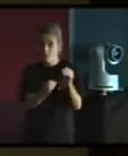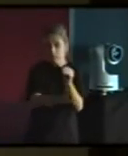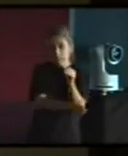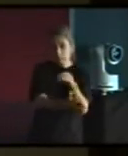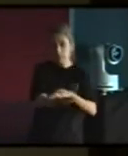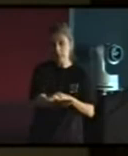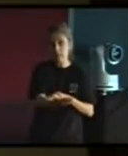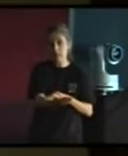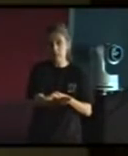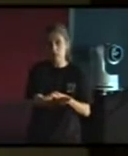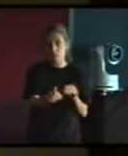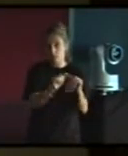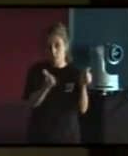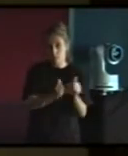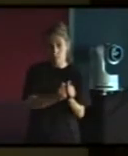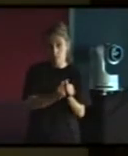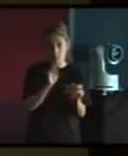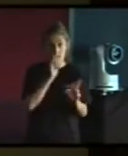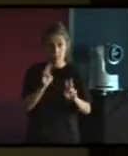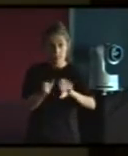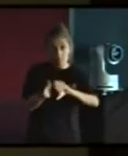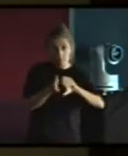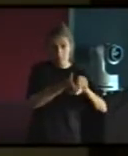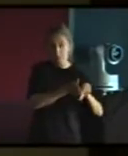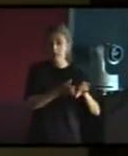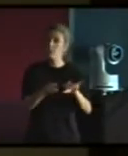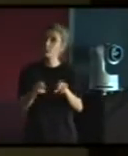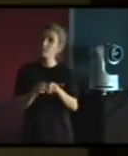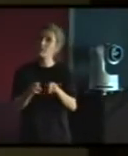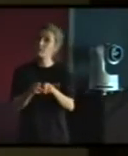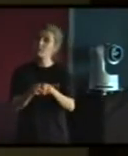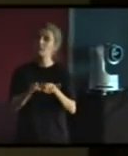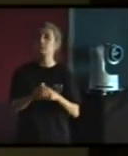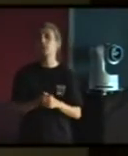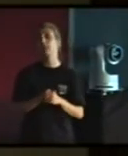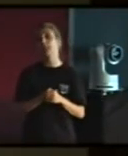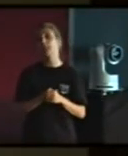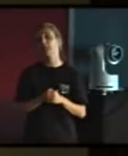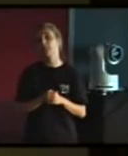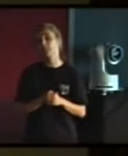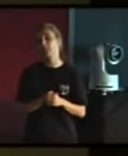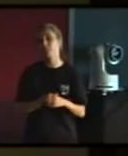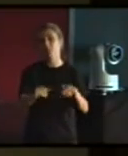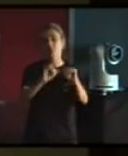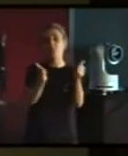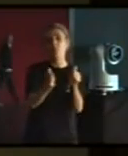la forme se tient en dehors de ça. La forme aussi se tient étrangère à son